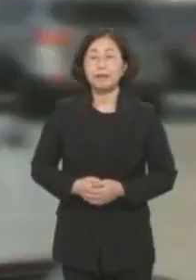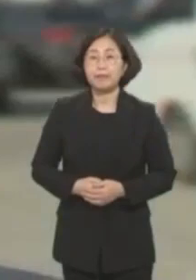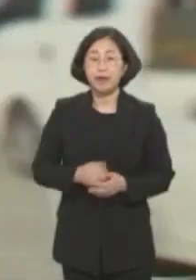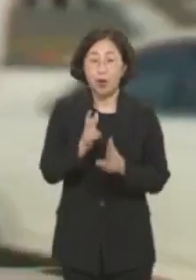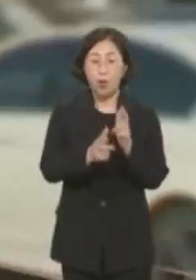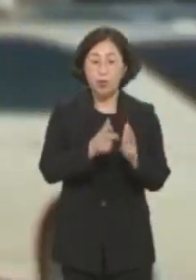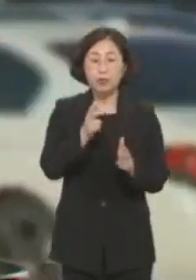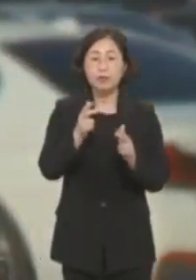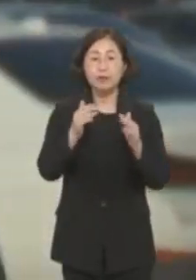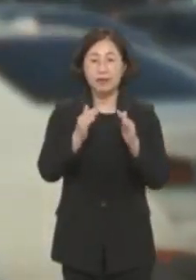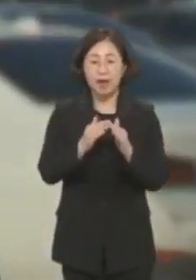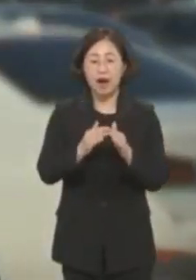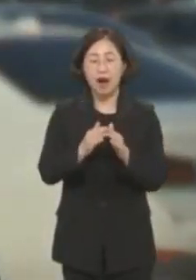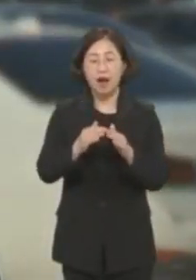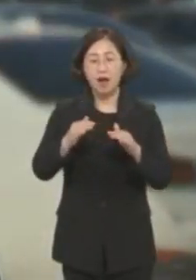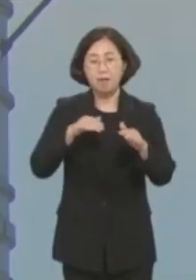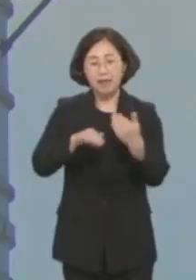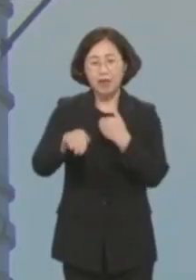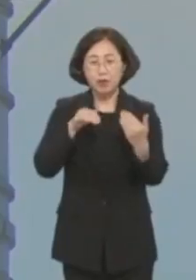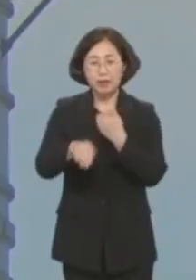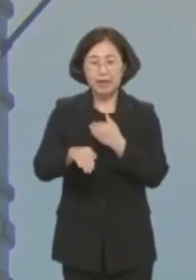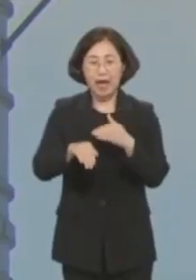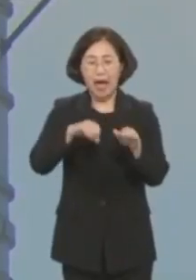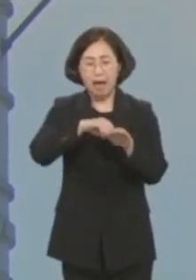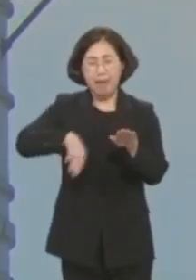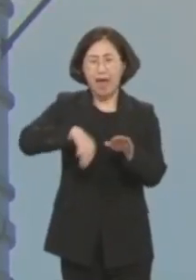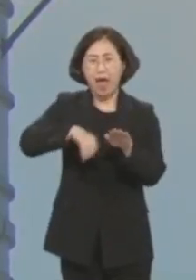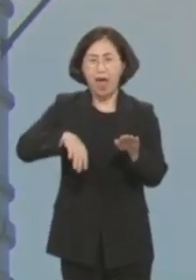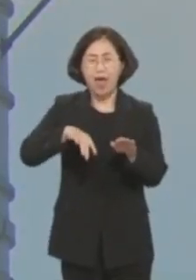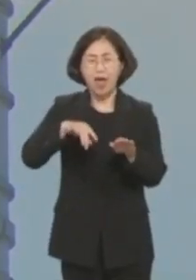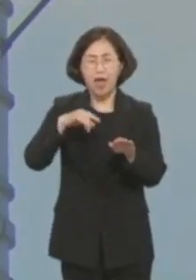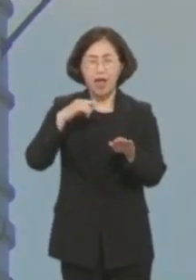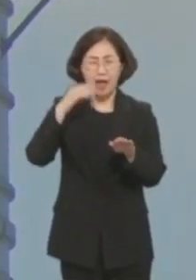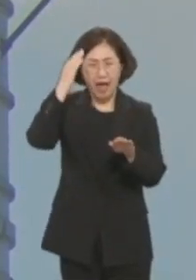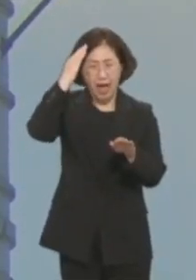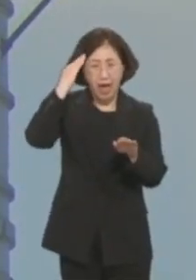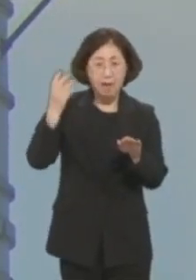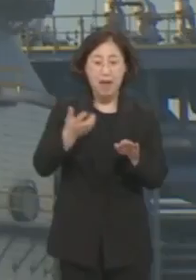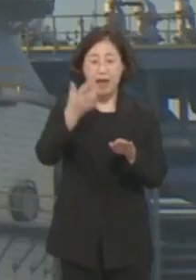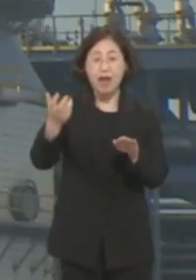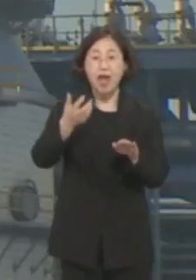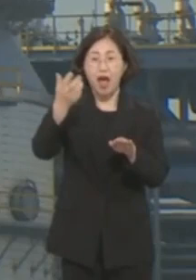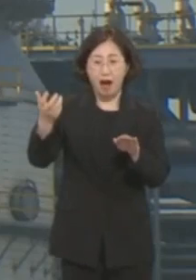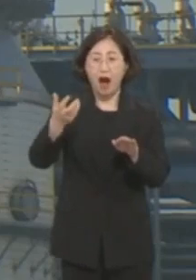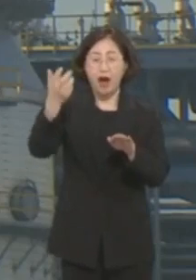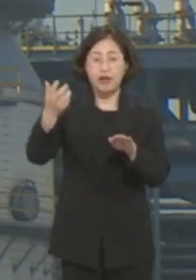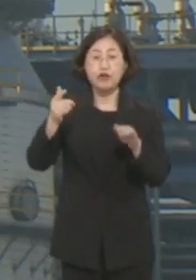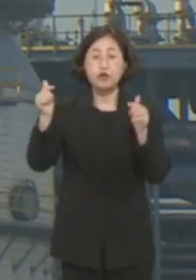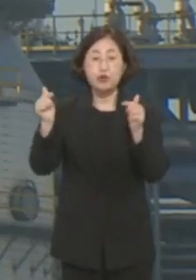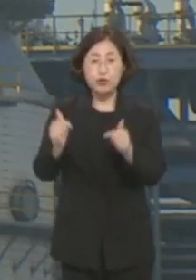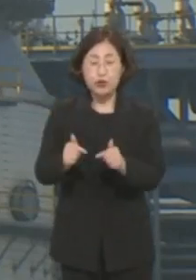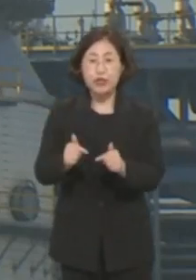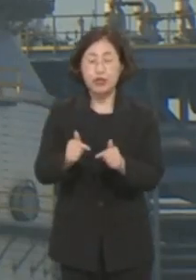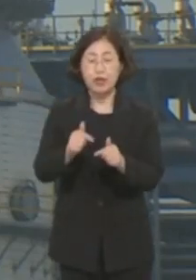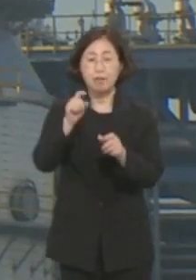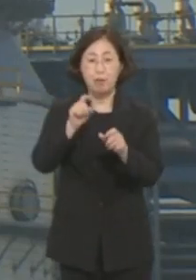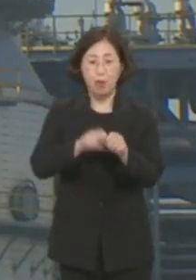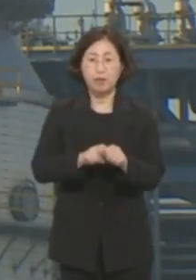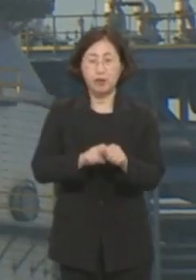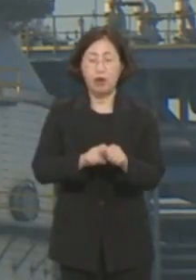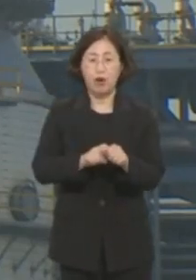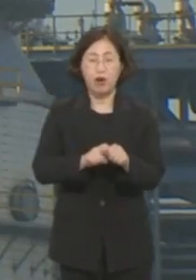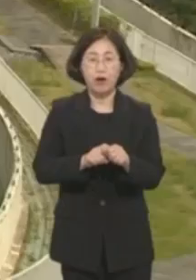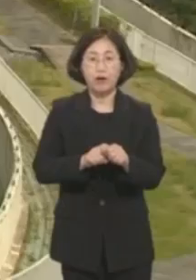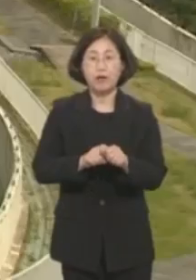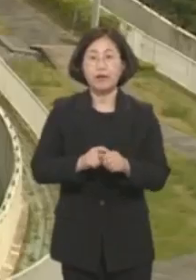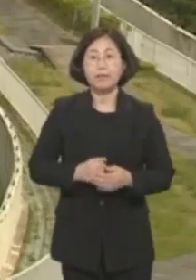공장, 자동차, 도심에서 발생하는 매연과 공해로 지구촌은 이산화탄소를 줄이는 이른바 탄소 중립이